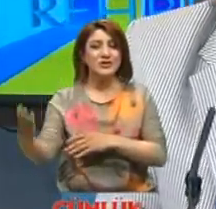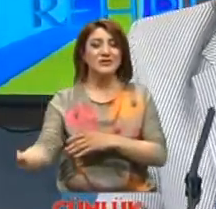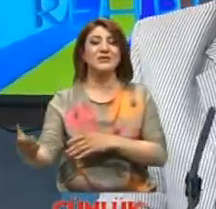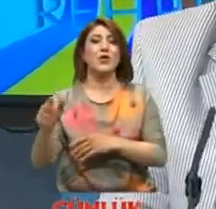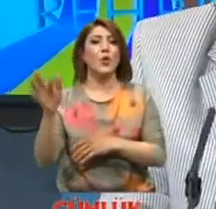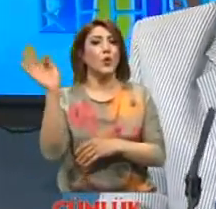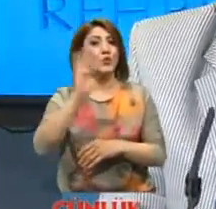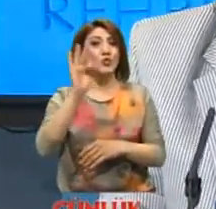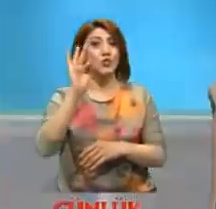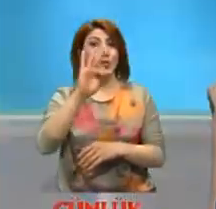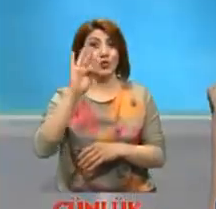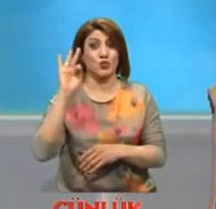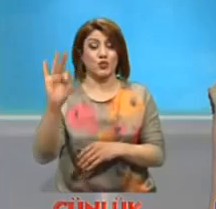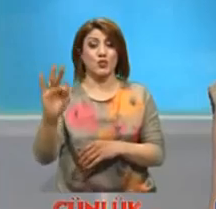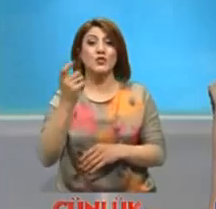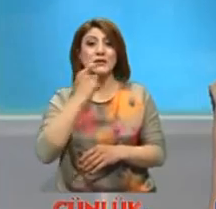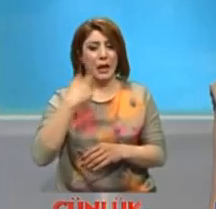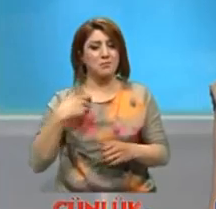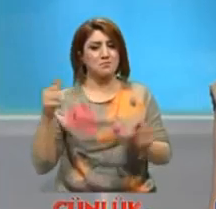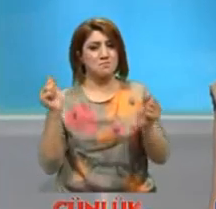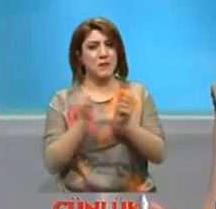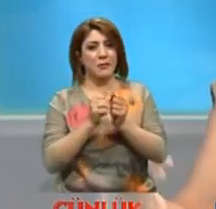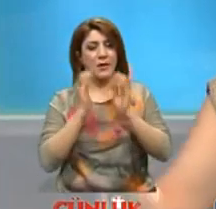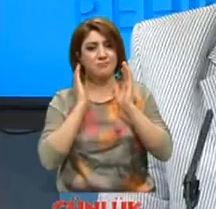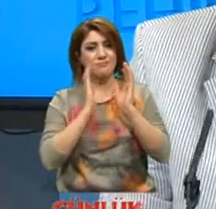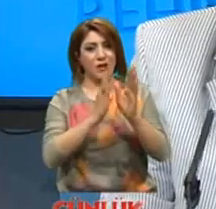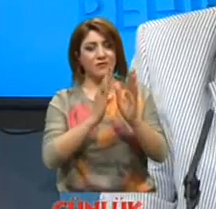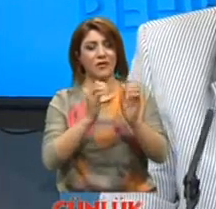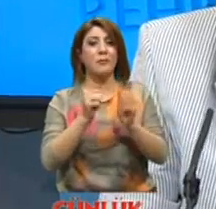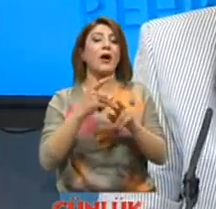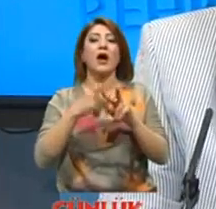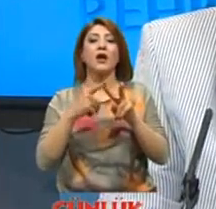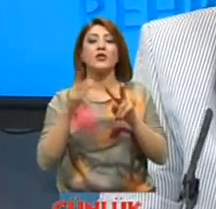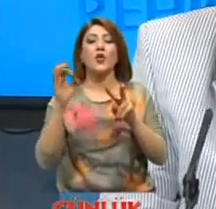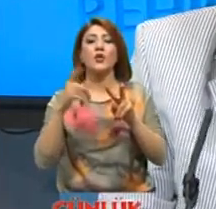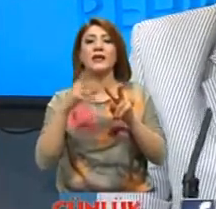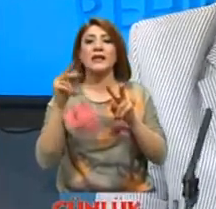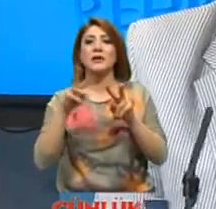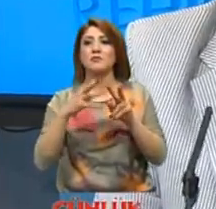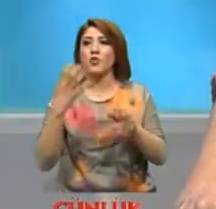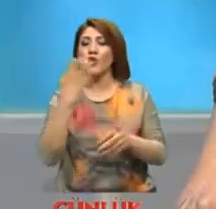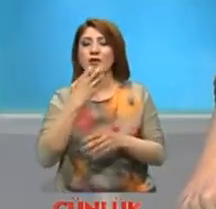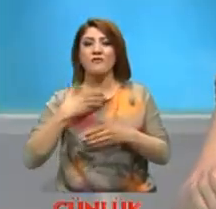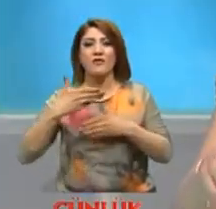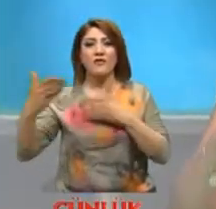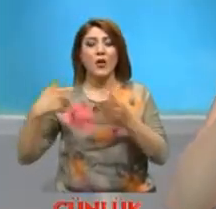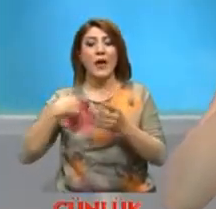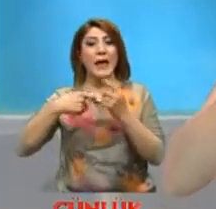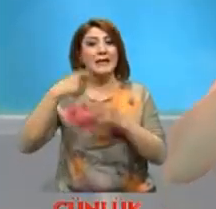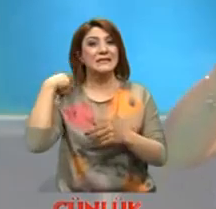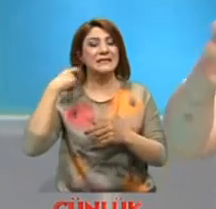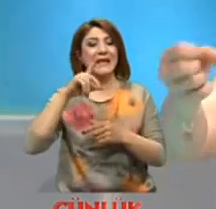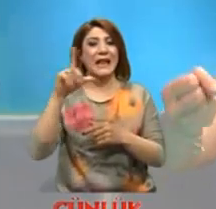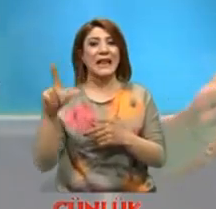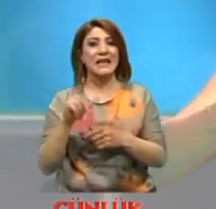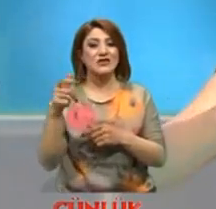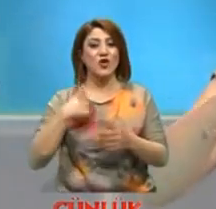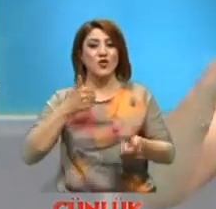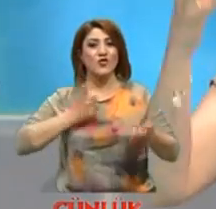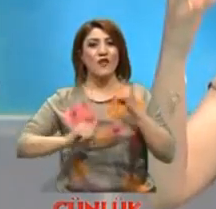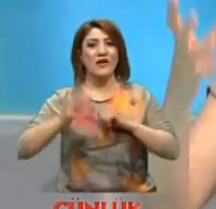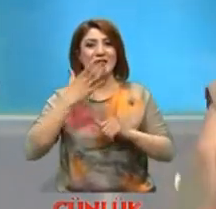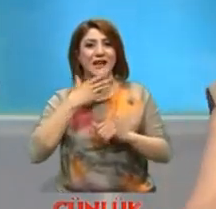değil mi? 33 yıldır aslında tabii. Hala beraberiz. Anonim konser veriyor deyince yer yerinden oynardı ya. O işte liseler, o zamanlar, üniversite,